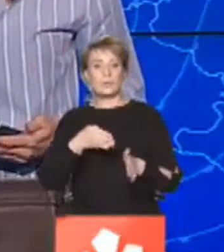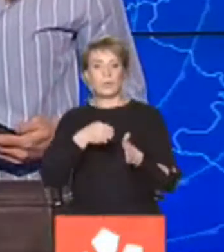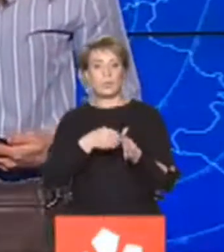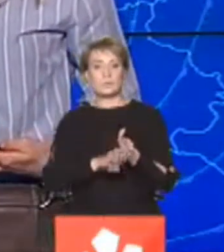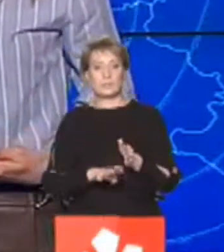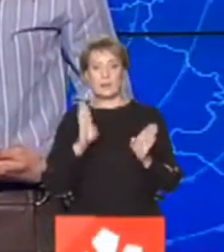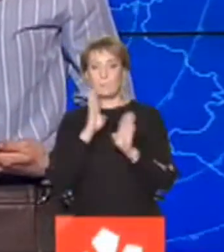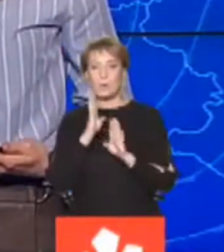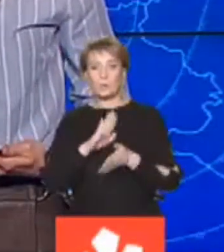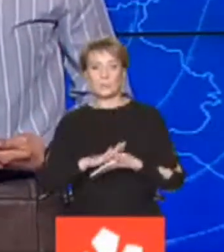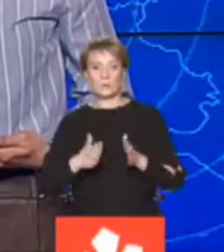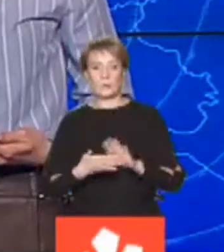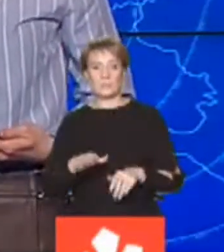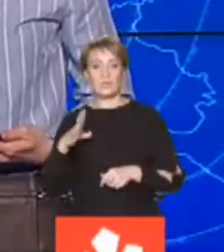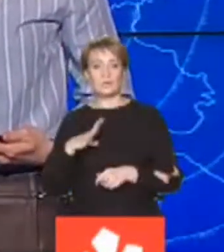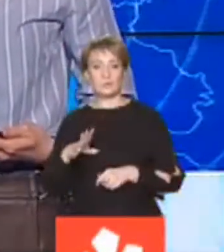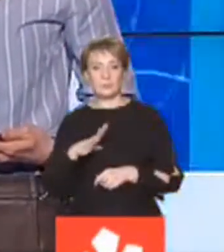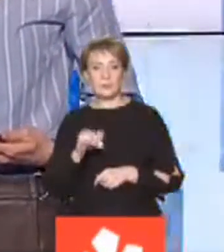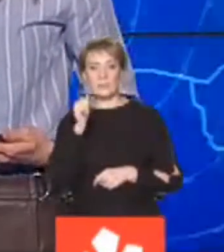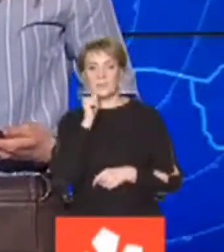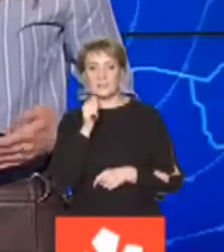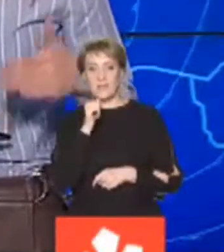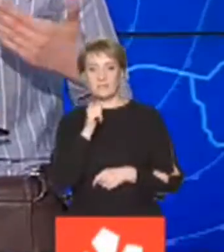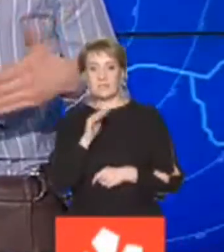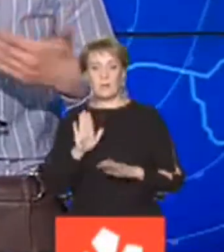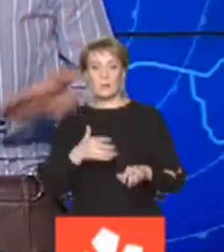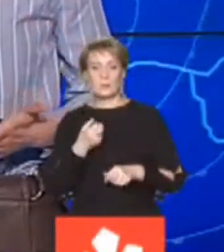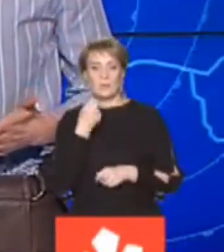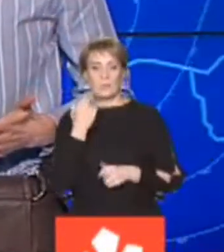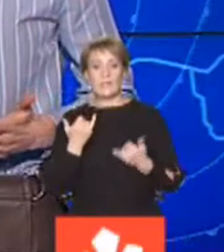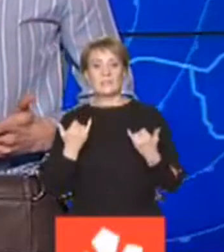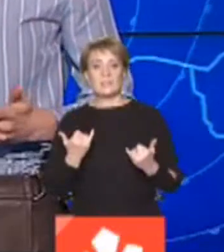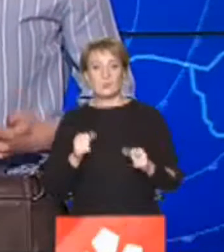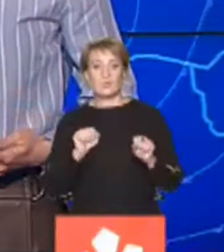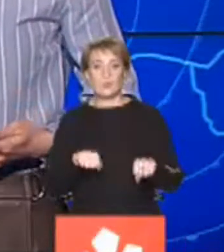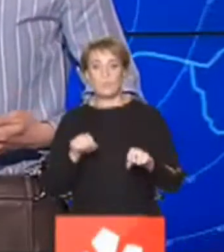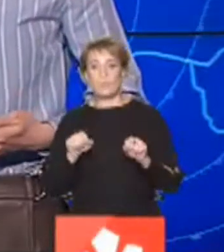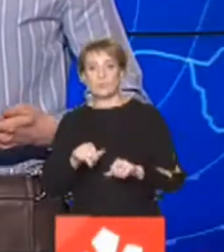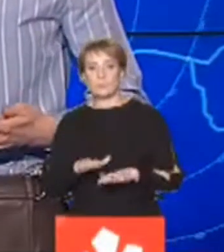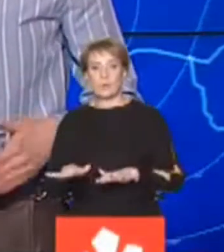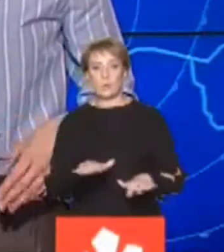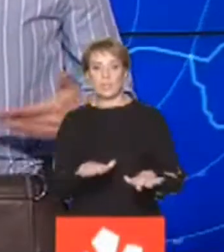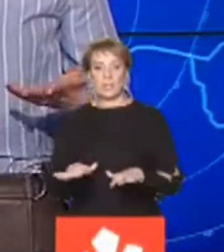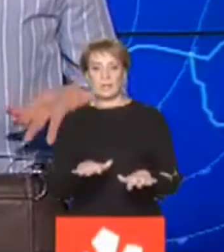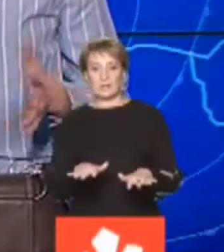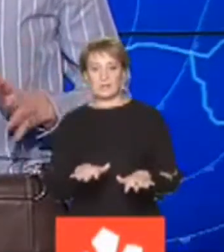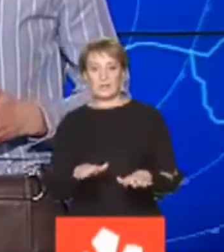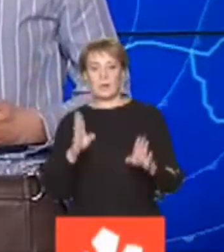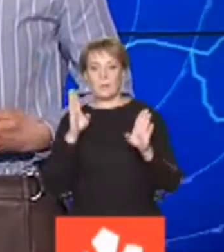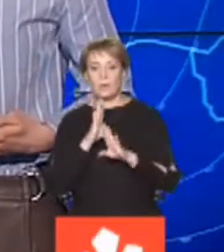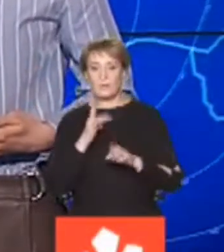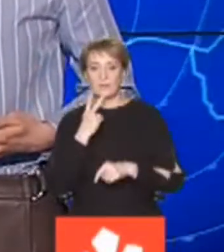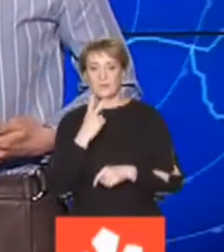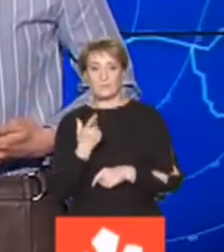погіршення погодних умов очікуємо завтра, другій половині дня. Сьогодні просто місцями по Київщині може може бути ожеледиця, тому що все ж таки повітря